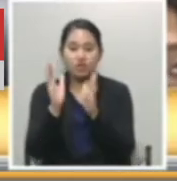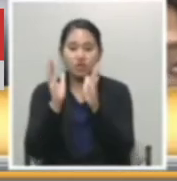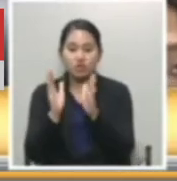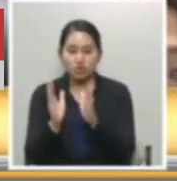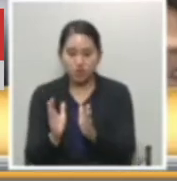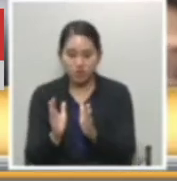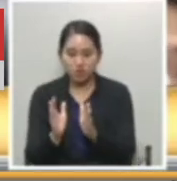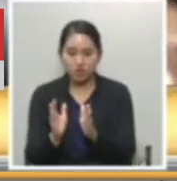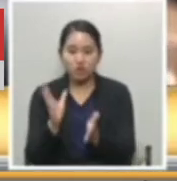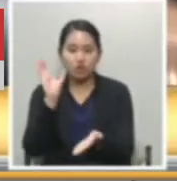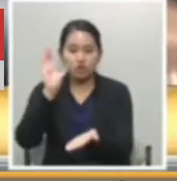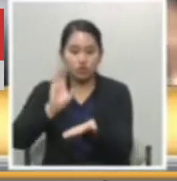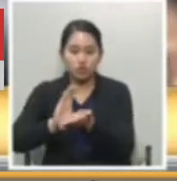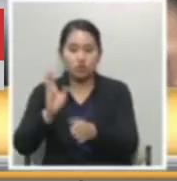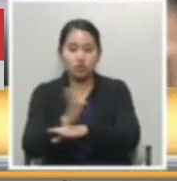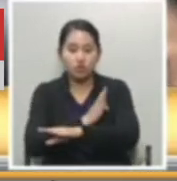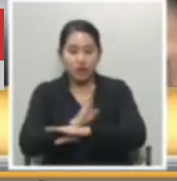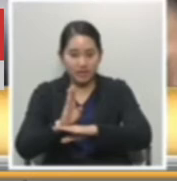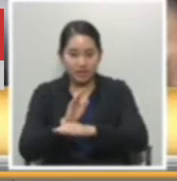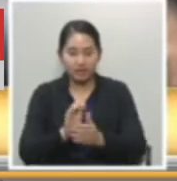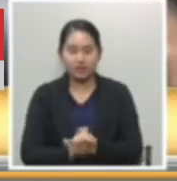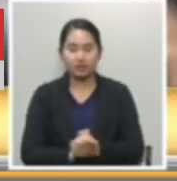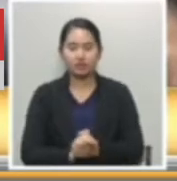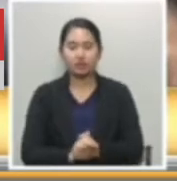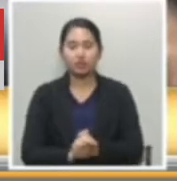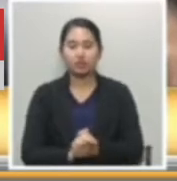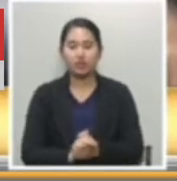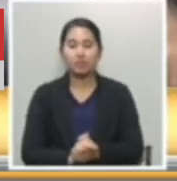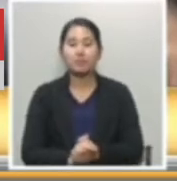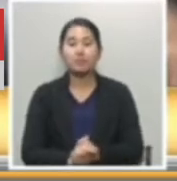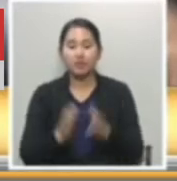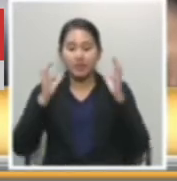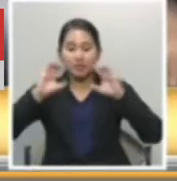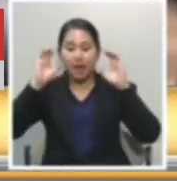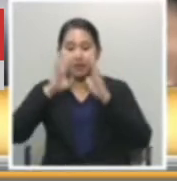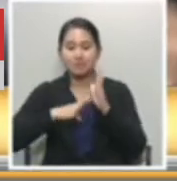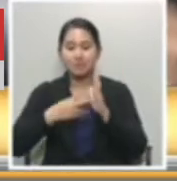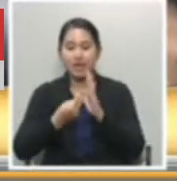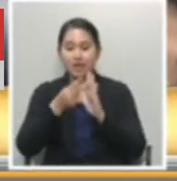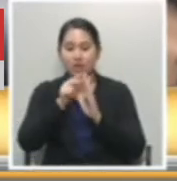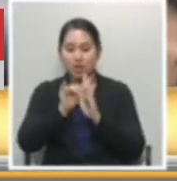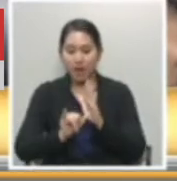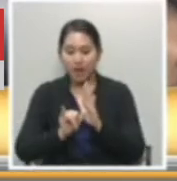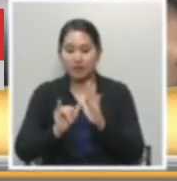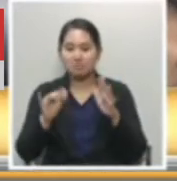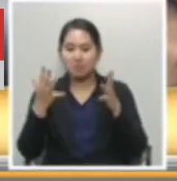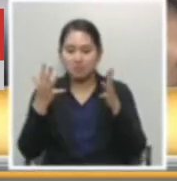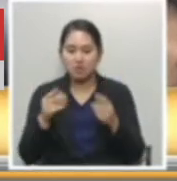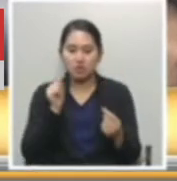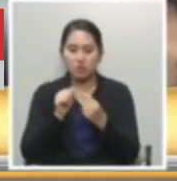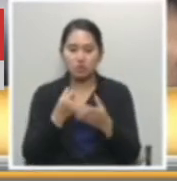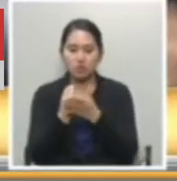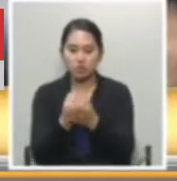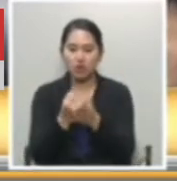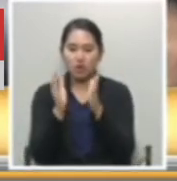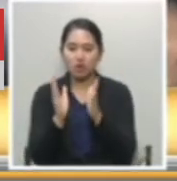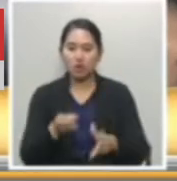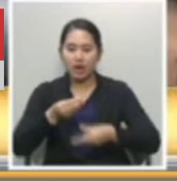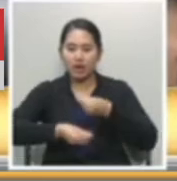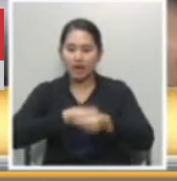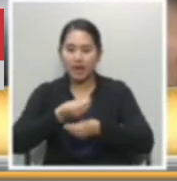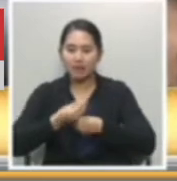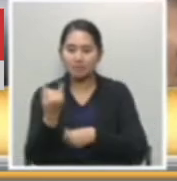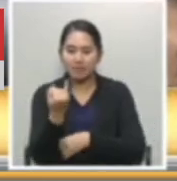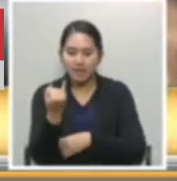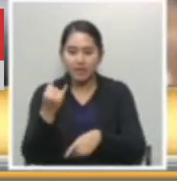ะนั้นรัฐบาลเองเมื่อไม่ได้มีนโยบายในการที่จะไปช่วยผู้ประกอบการที่หมดเนื้อหมดตัวสุดท้ายปลายทางครับ